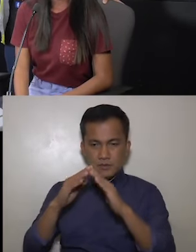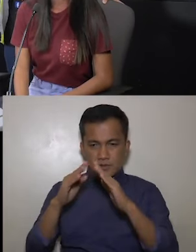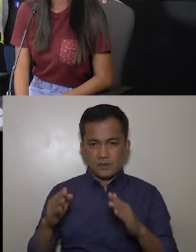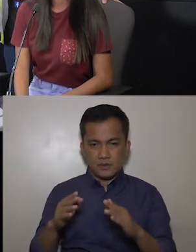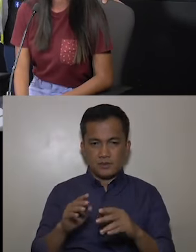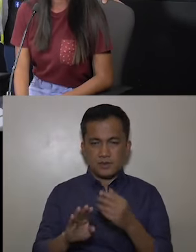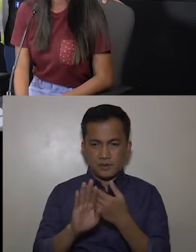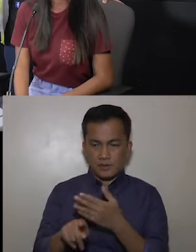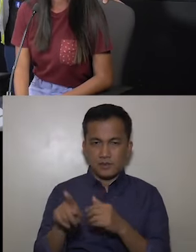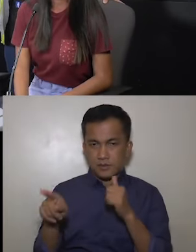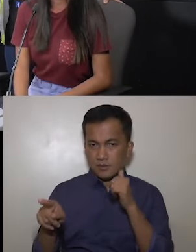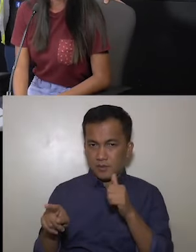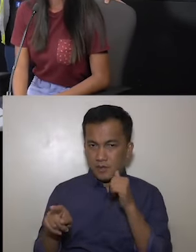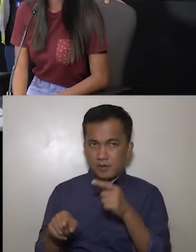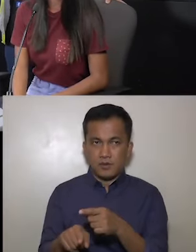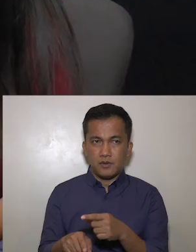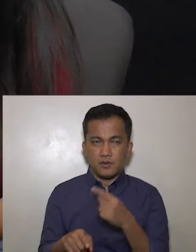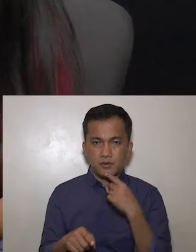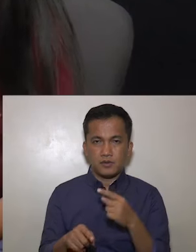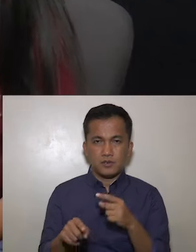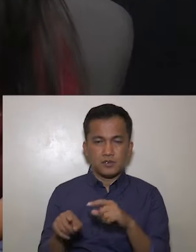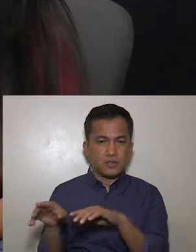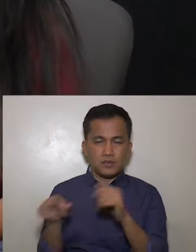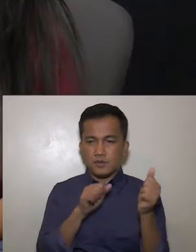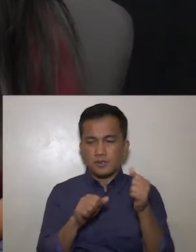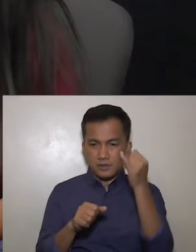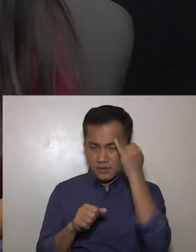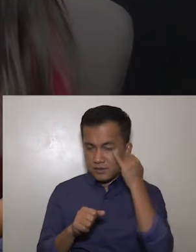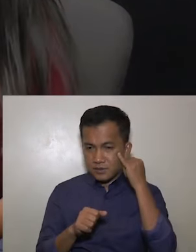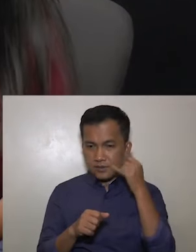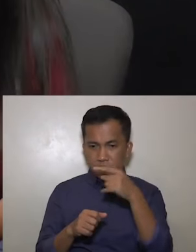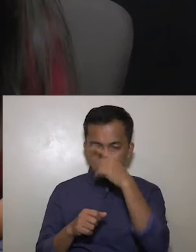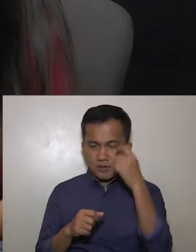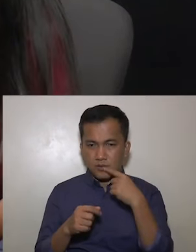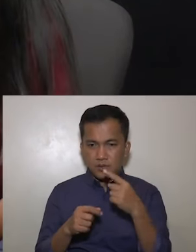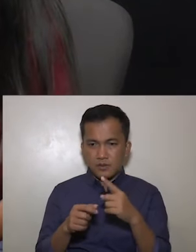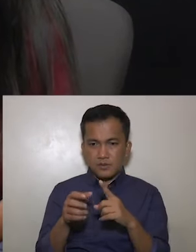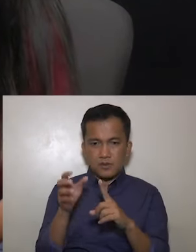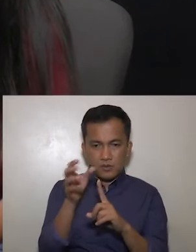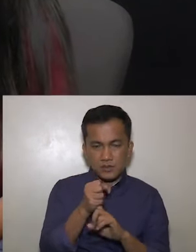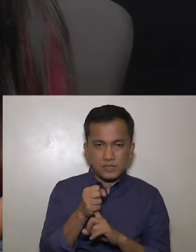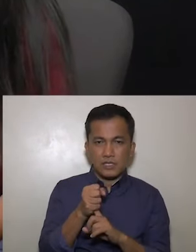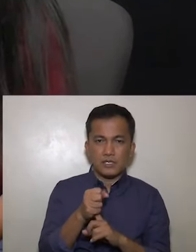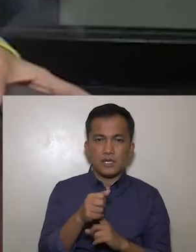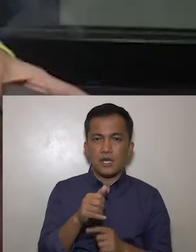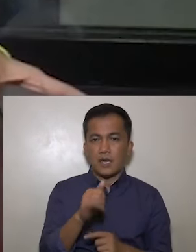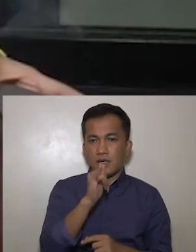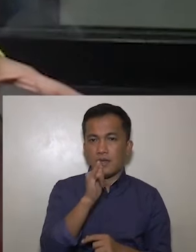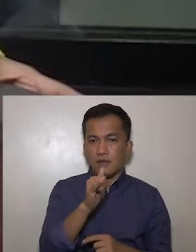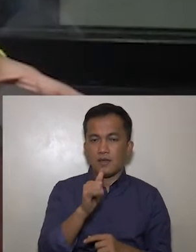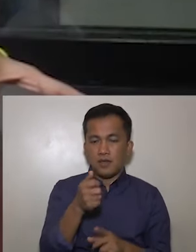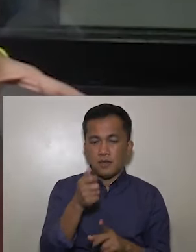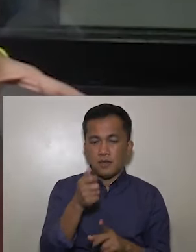yung bahay, kaya binalikan ka ng babae mo. Kaya umalis si Jaydon dahil nahulihan sila ng alak. Mismong anak niya nang nagsabi